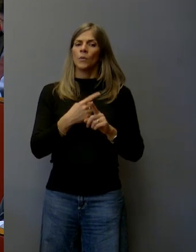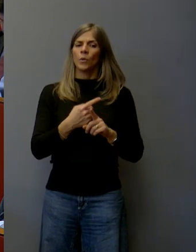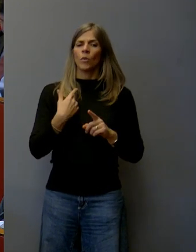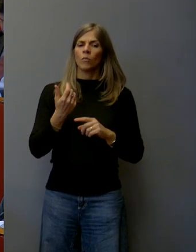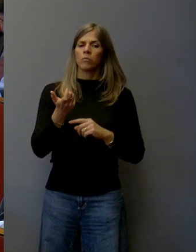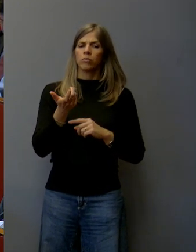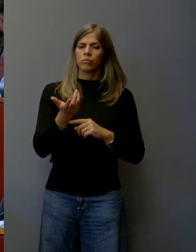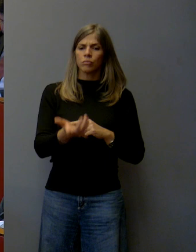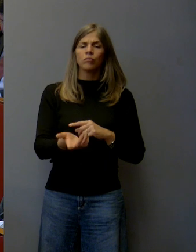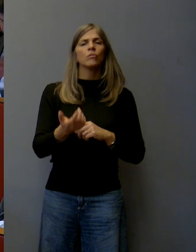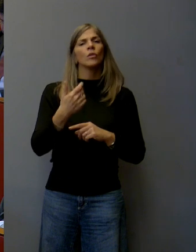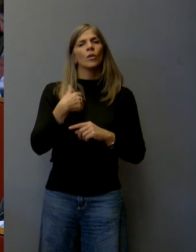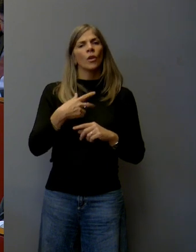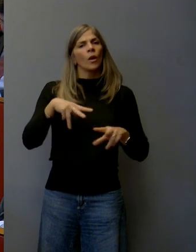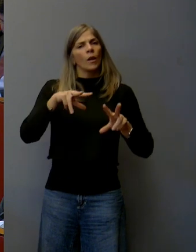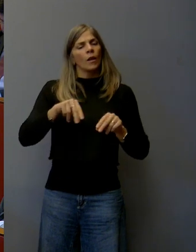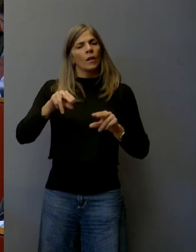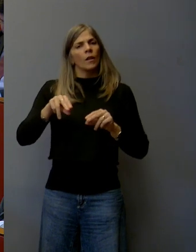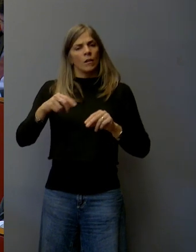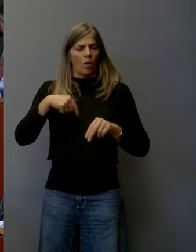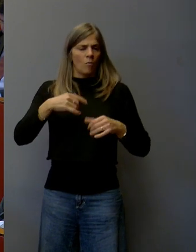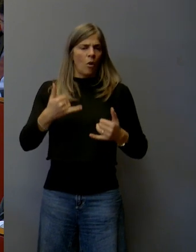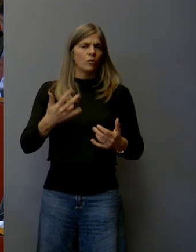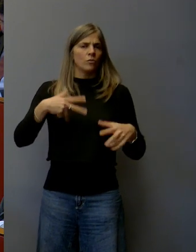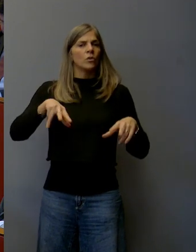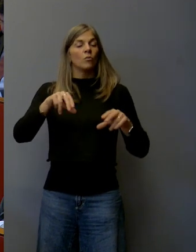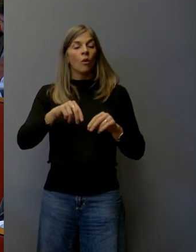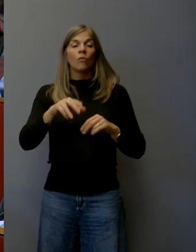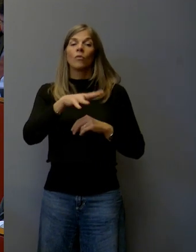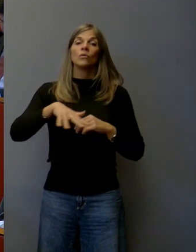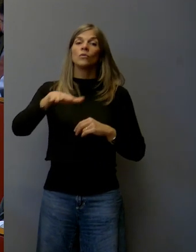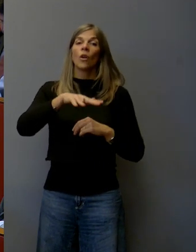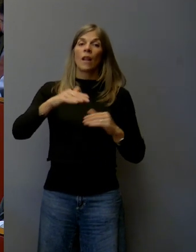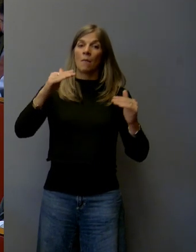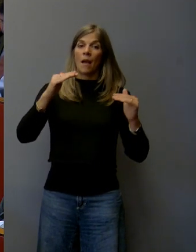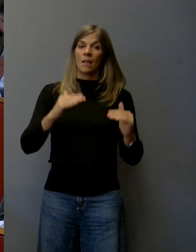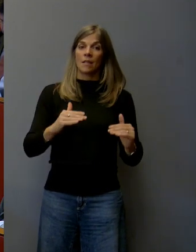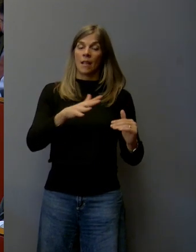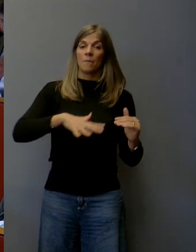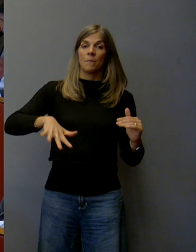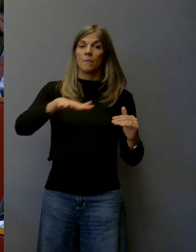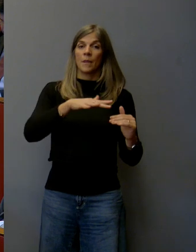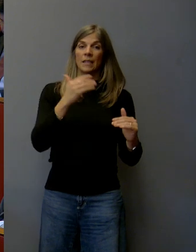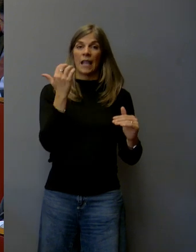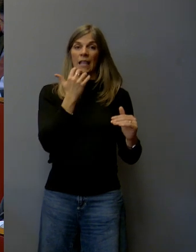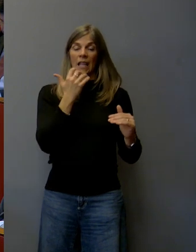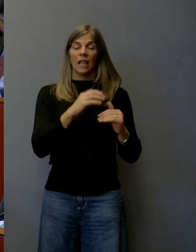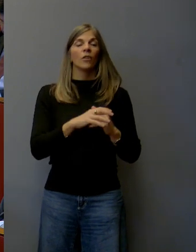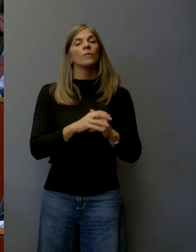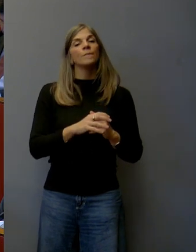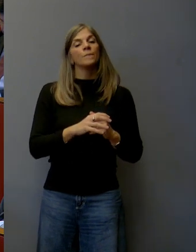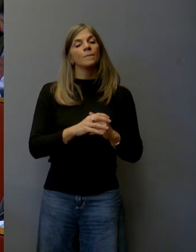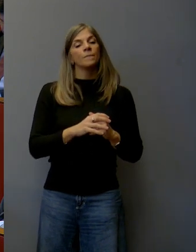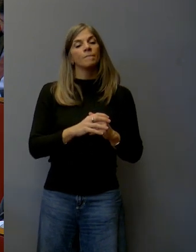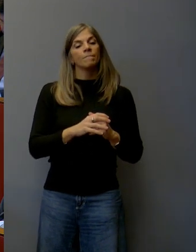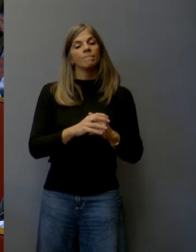sottolineare lo faccio anche qua questa zona bassa di piazza Di la zona di San Teodoro